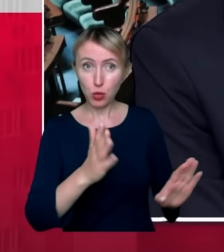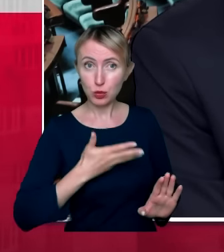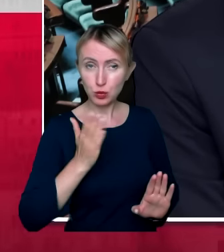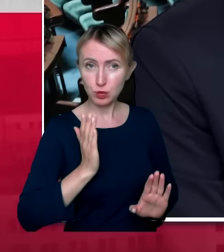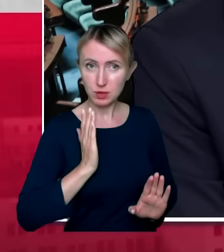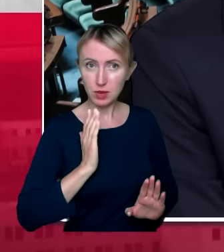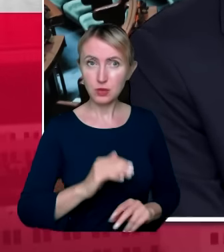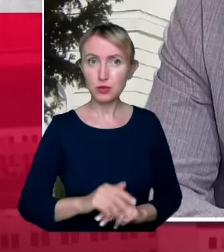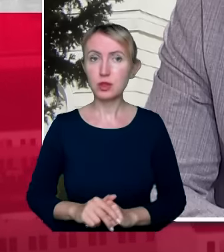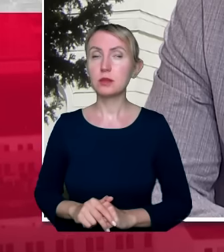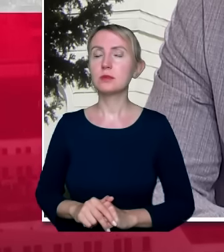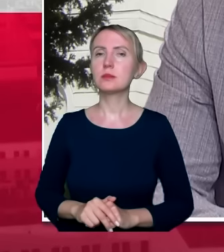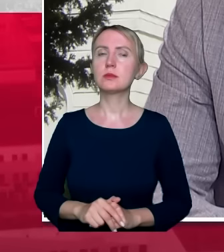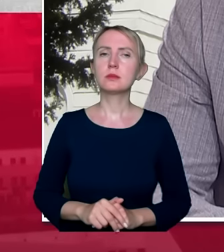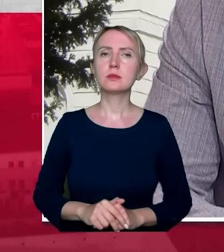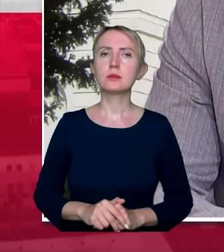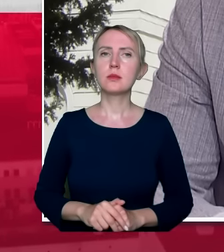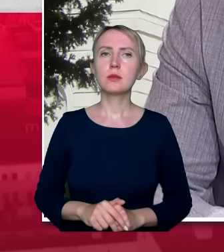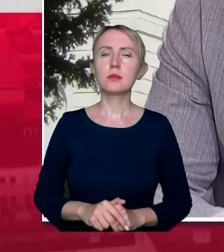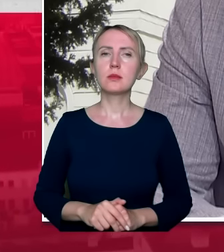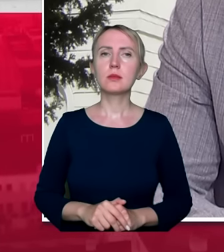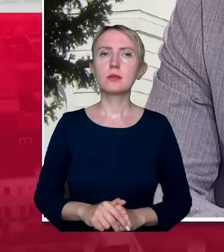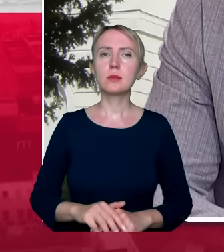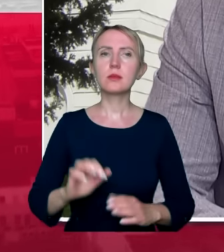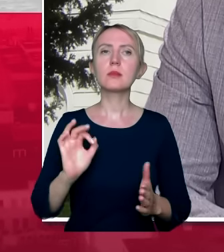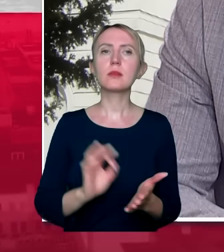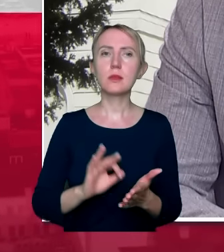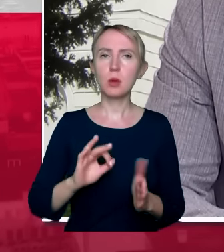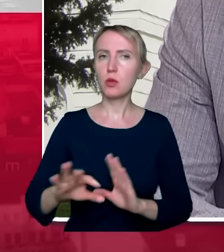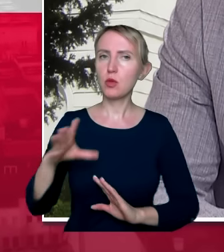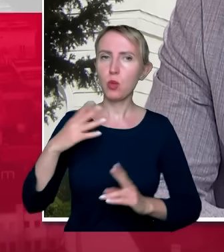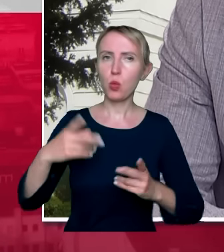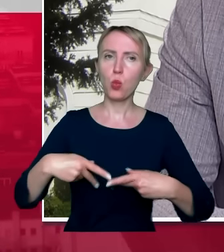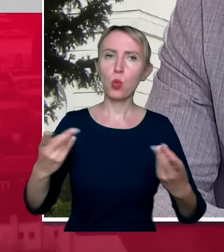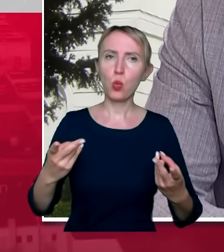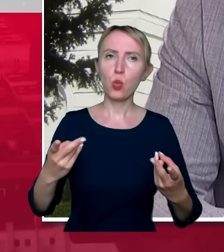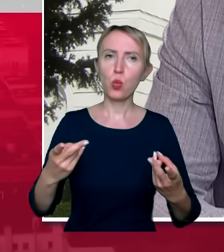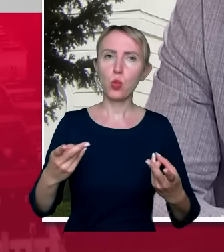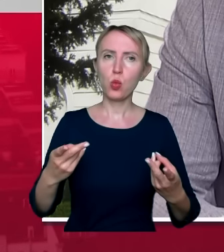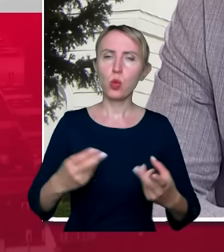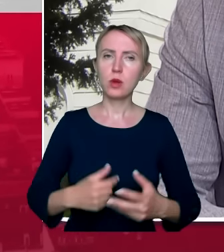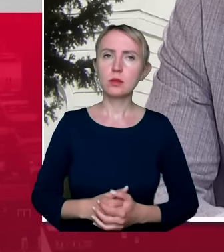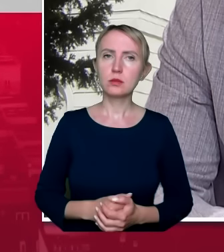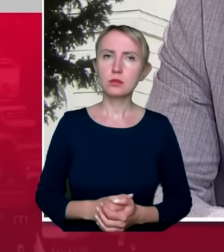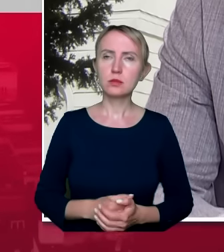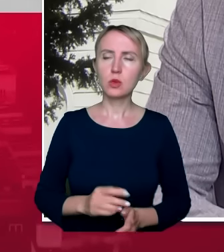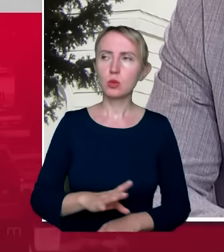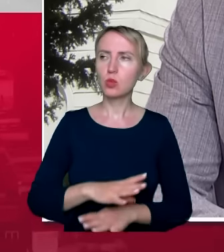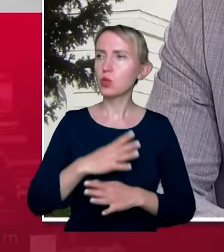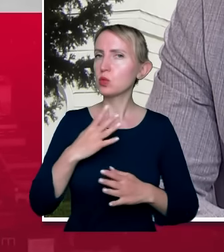Tuska? Znaczy to jest tak, na pewno to, co zostało ujawnione, oburza i